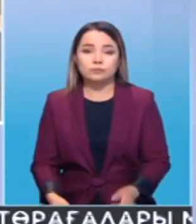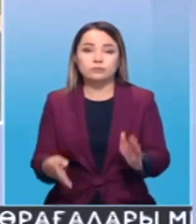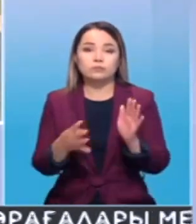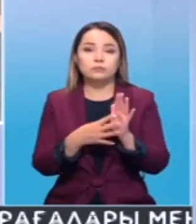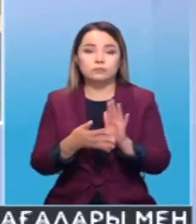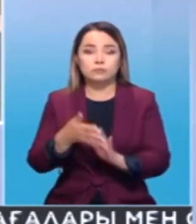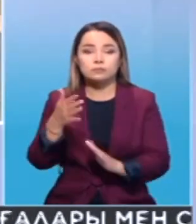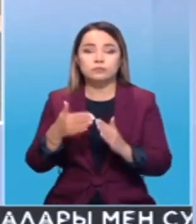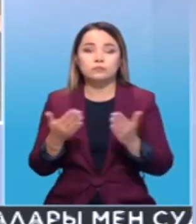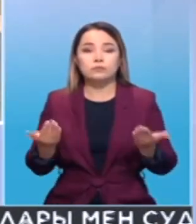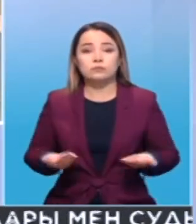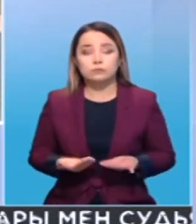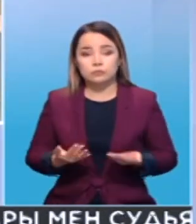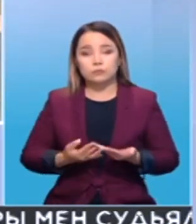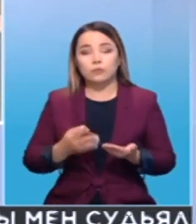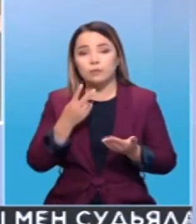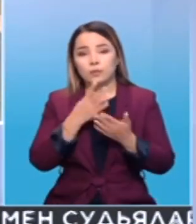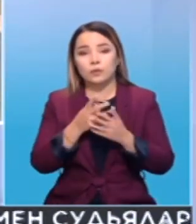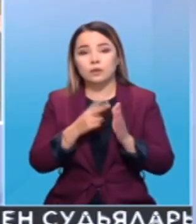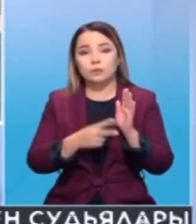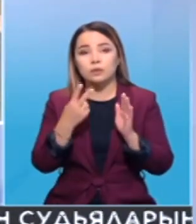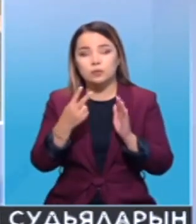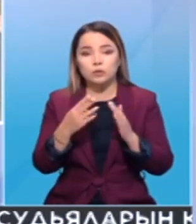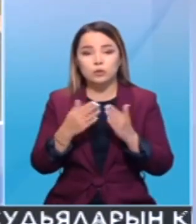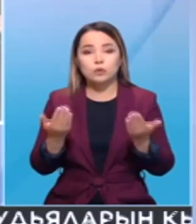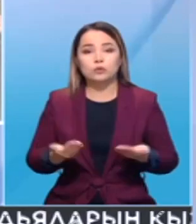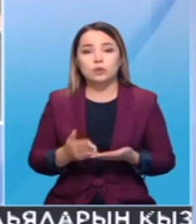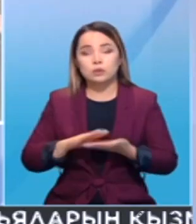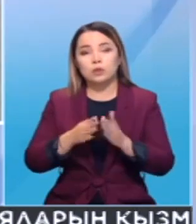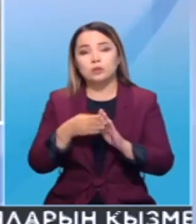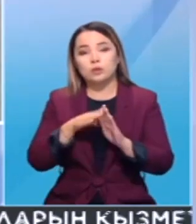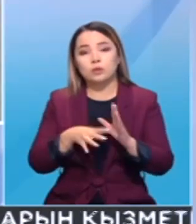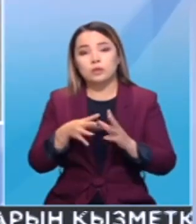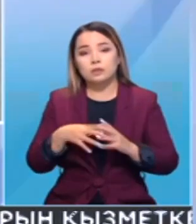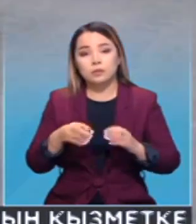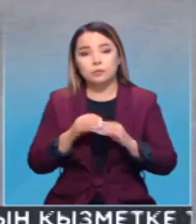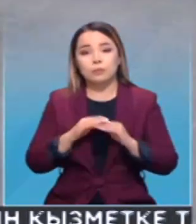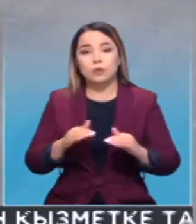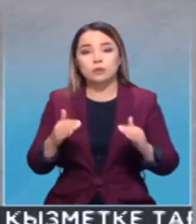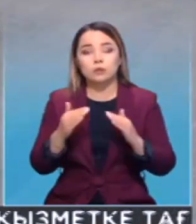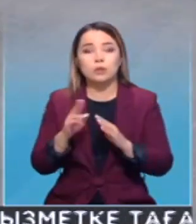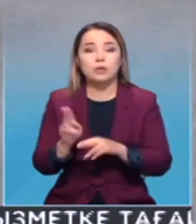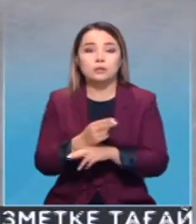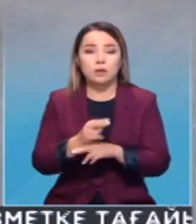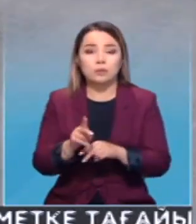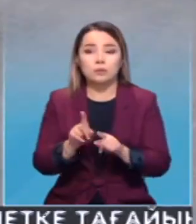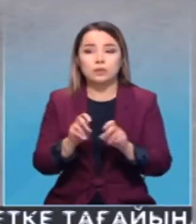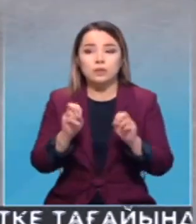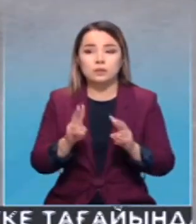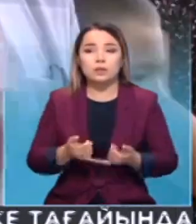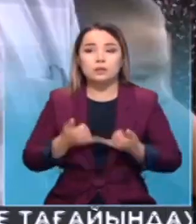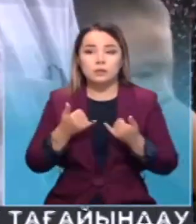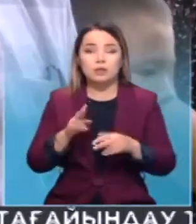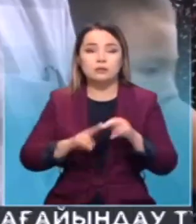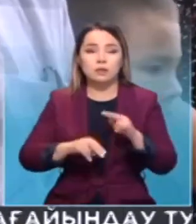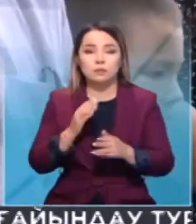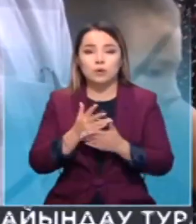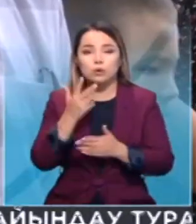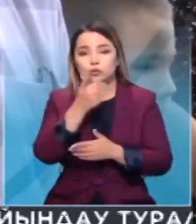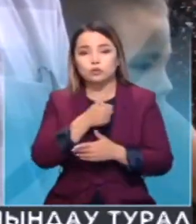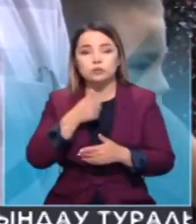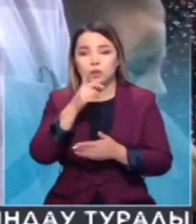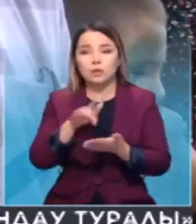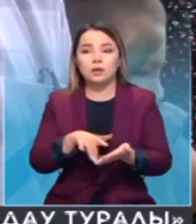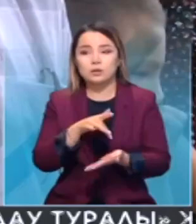9 қабатты 72 пәтерлік тұрғын үй көп балалы тұрмысы төмен отбасыларға және балалар үйінің тәрбиеленушілеріне арналып салынған. Соңғы 3 жылда